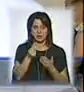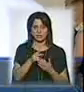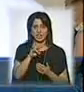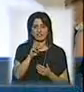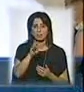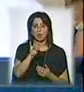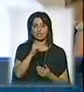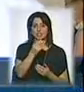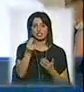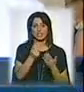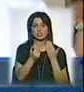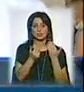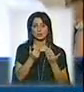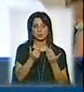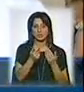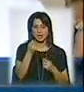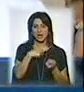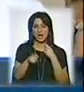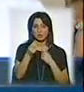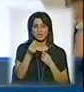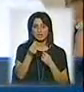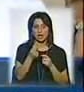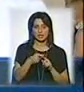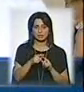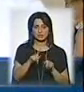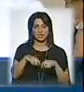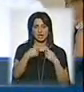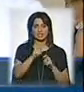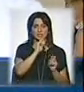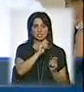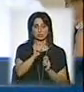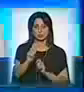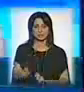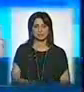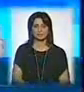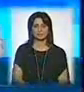patoni, levan, musie, șuris, la hate, vizga, gabi, gulit, hanhit, a dat o citman, s-a ciucrebi.